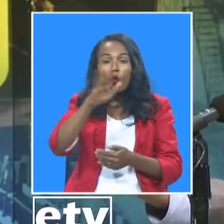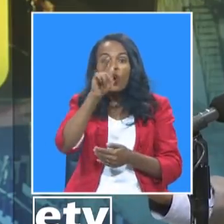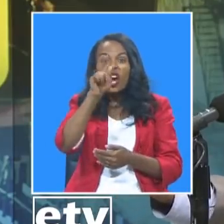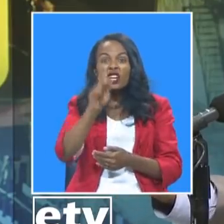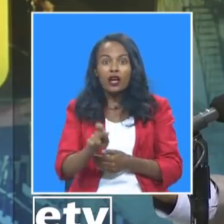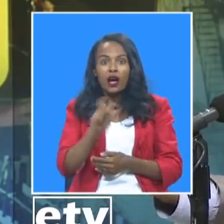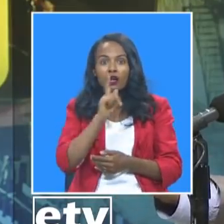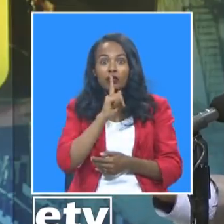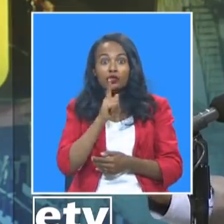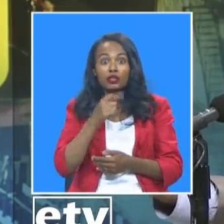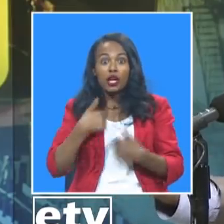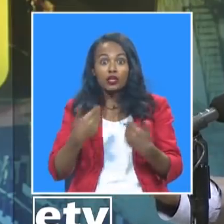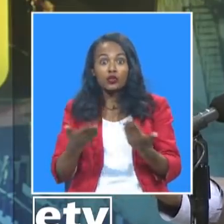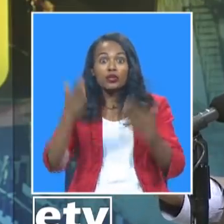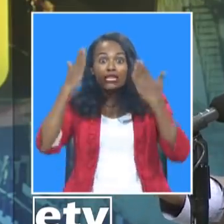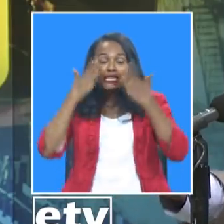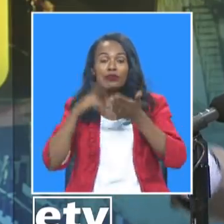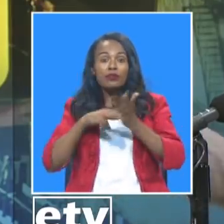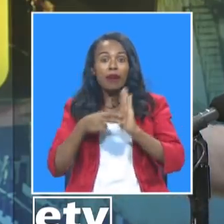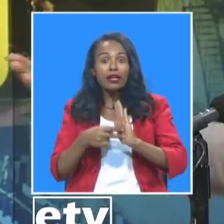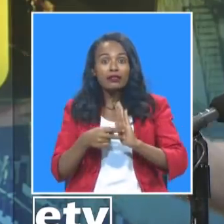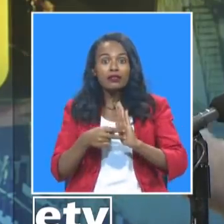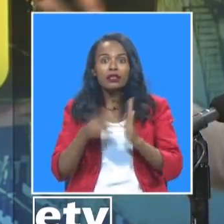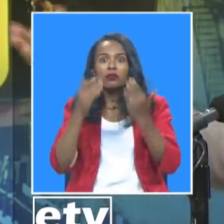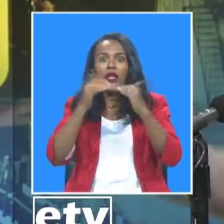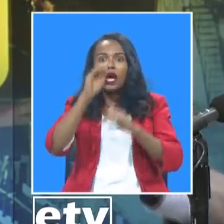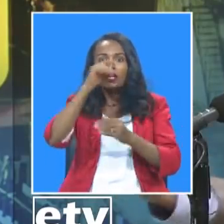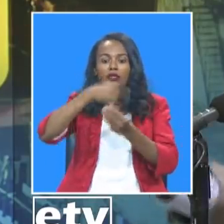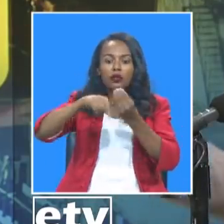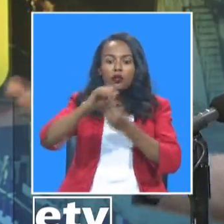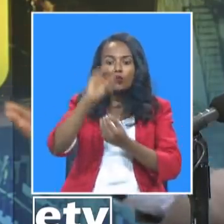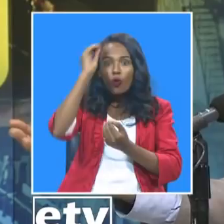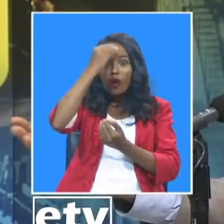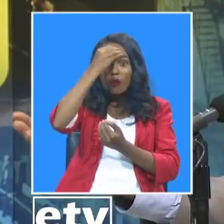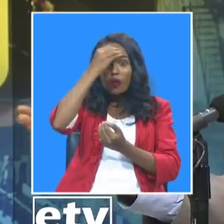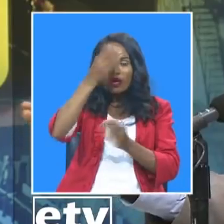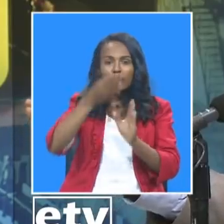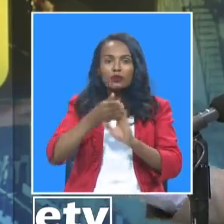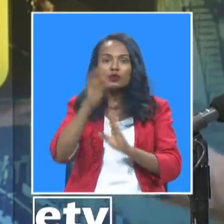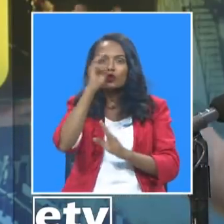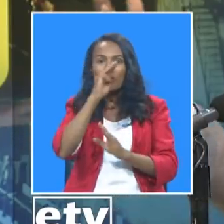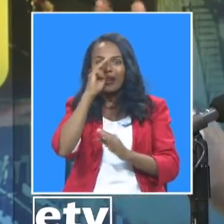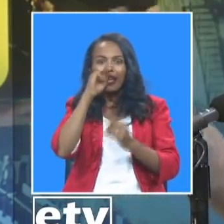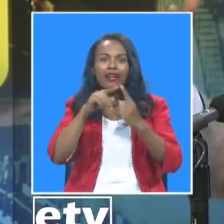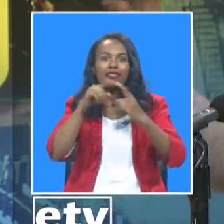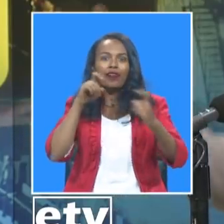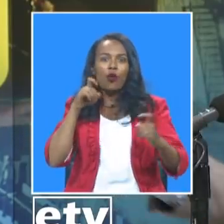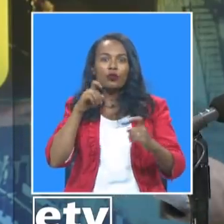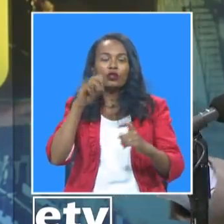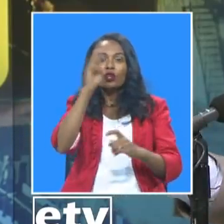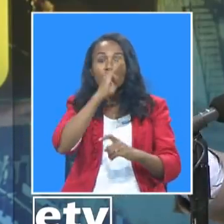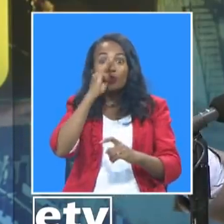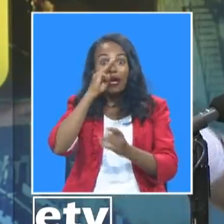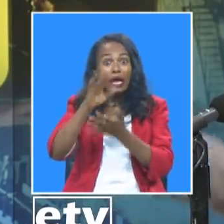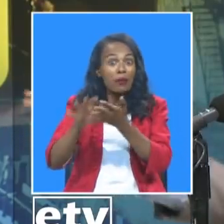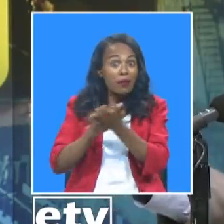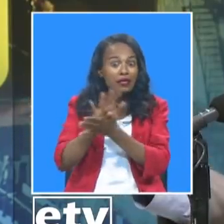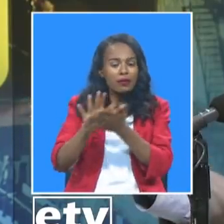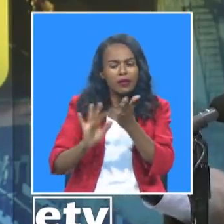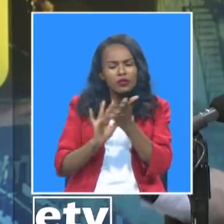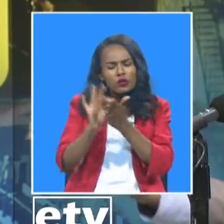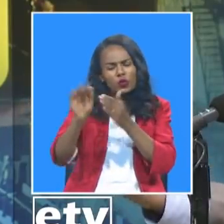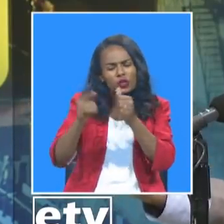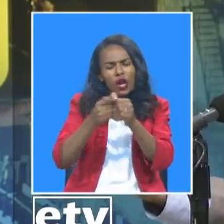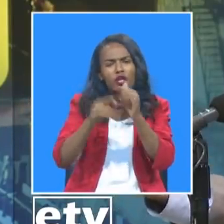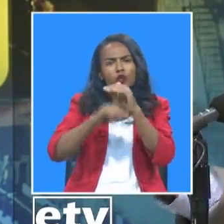ትታዘብ ያለች እኮ ነች ግብጽ ማለት እንግዲህ ምን ያህል ሰሞኑን እንኳን በአረብ ሊግ ሶማሊያ ነው የተቃወመቻት። እንግዲህ ሶማሊያን በማተራመስ ቁጥር አንድ